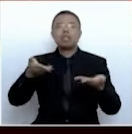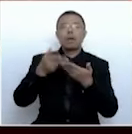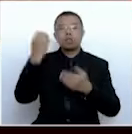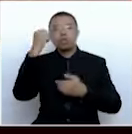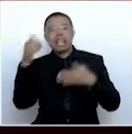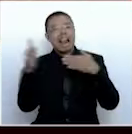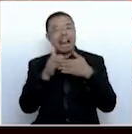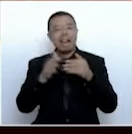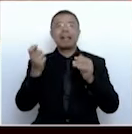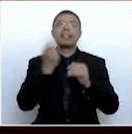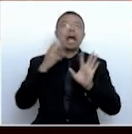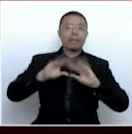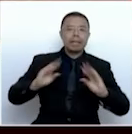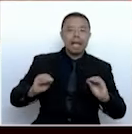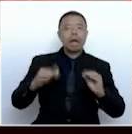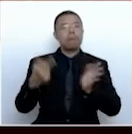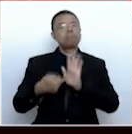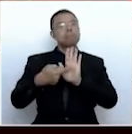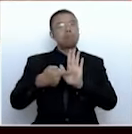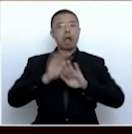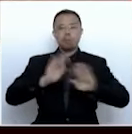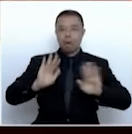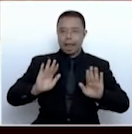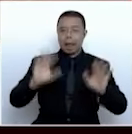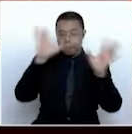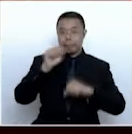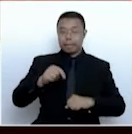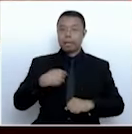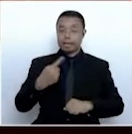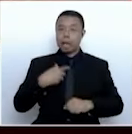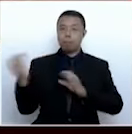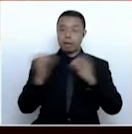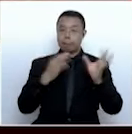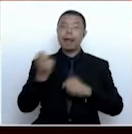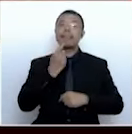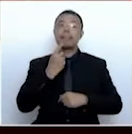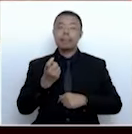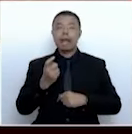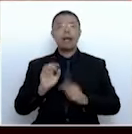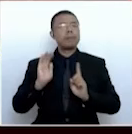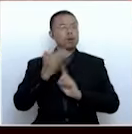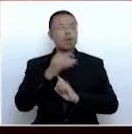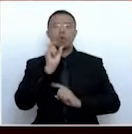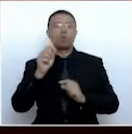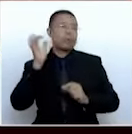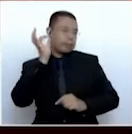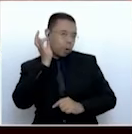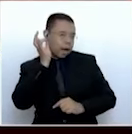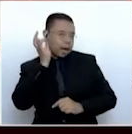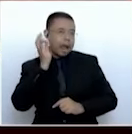tentang pekerjaan, tentang ekspresi budaya. Malam ini juga kita akan berdebat tentang perlindungan kepada